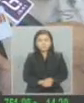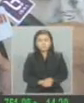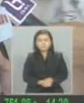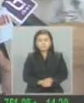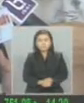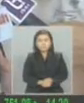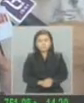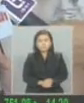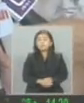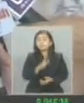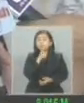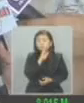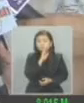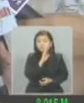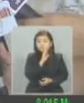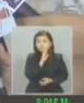แต่ถ้ายังอยู่ใน